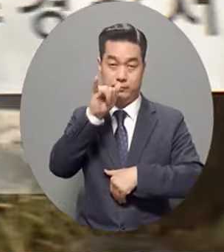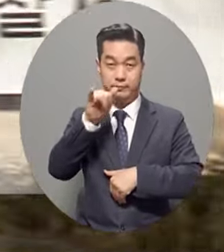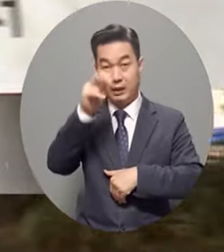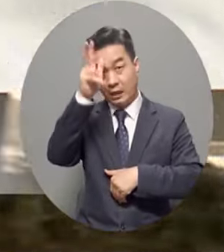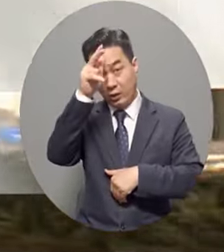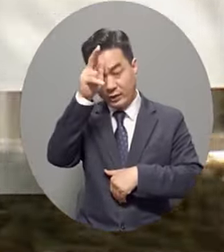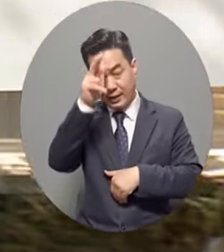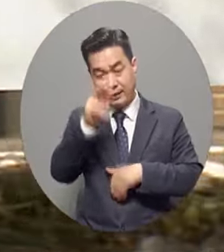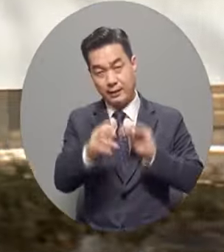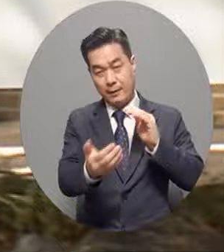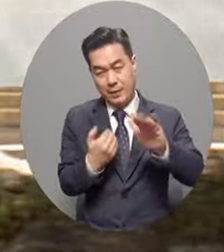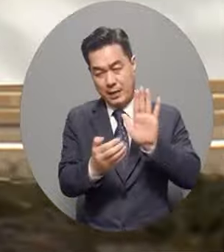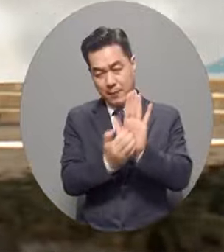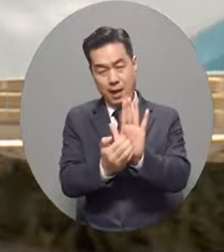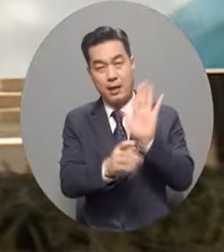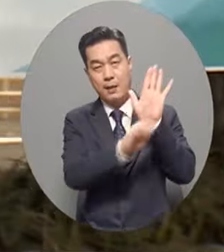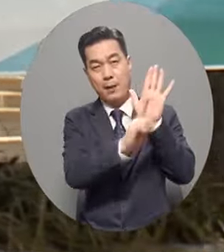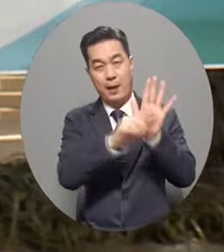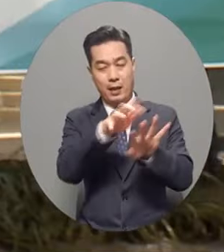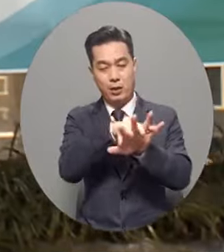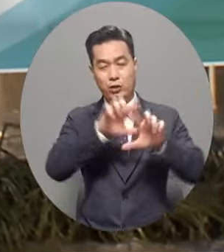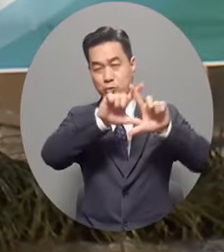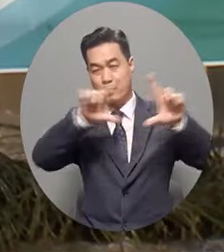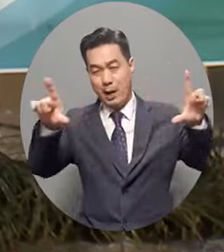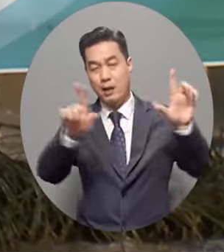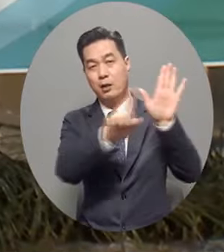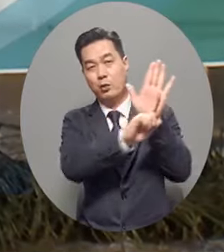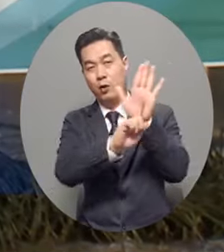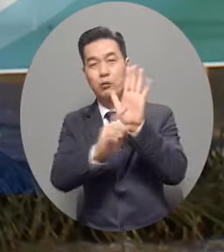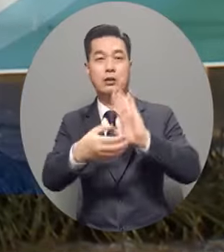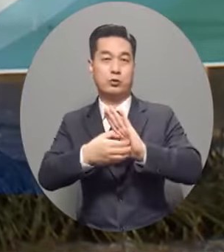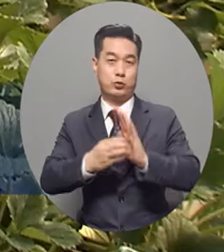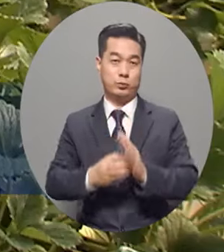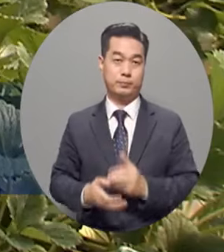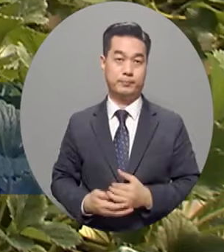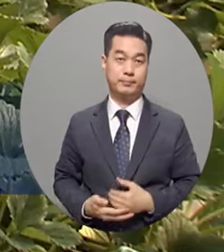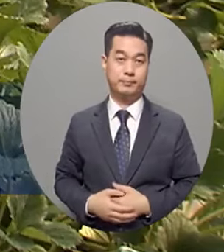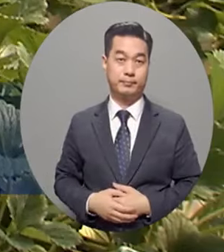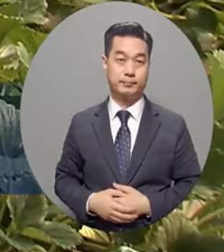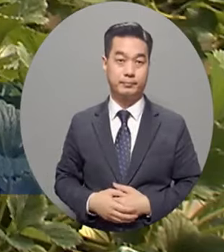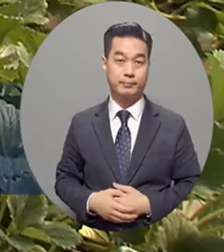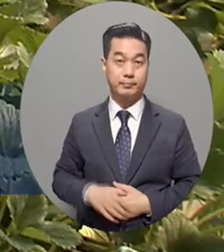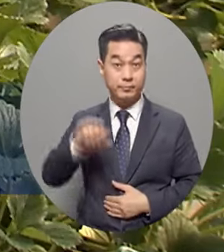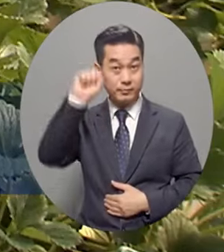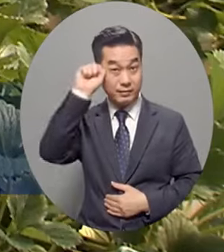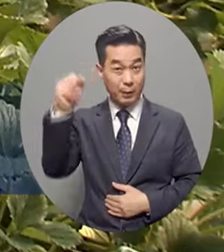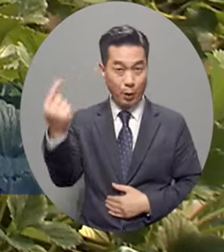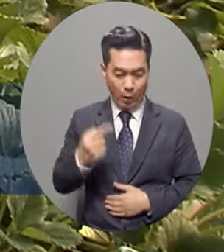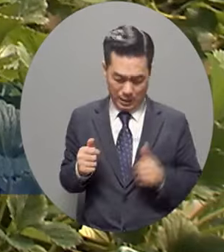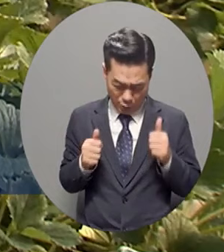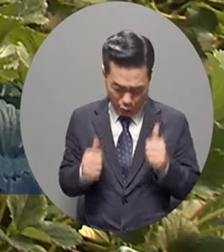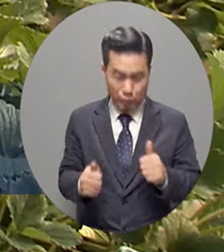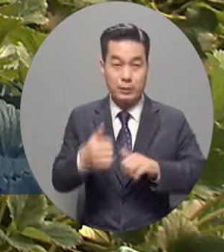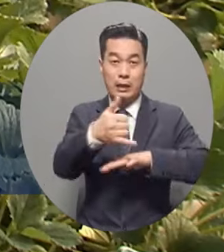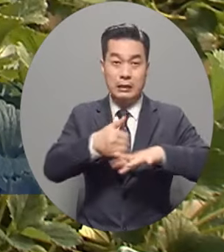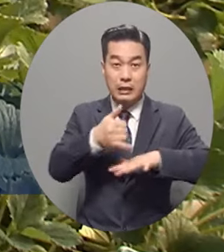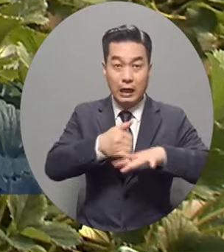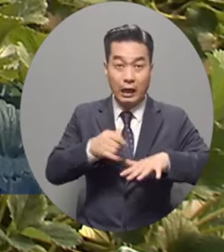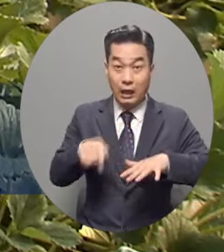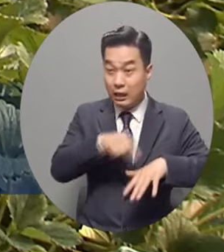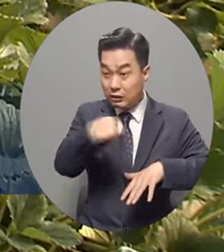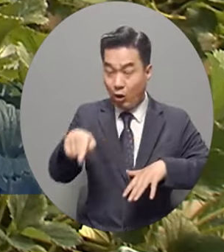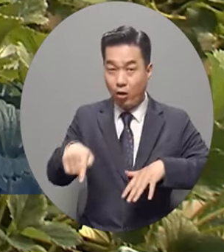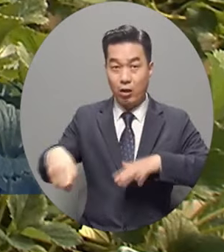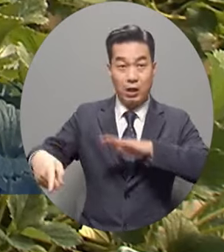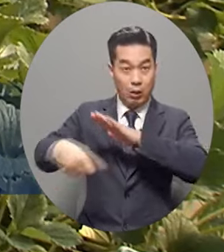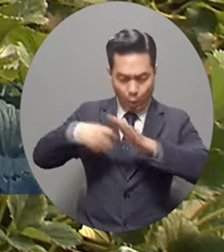예방을 당부하는 현수막을 내걸 정도입니다. 그 새벽에 나와서 열심히 일하는데 그놈들은 그냥